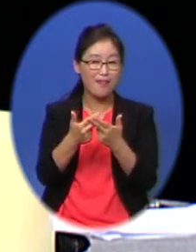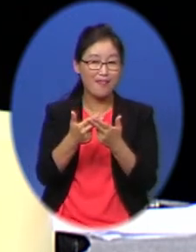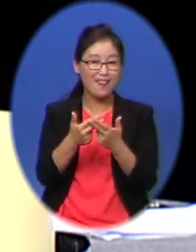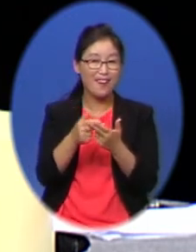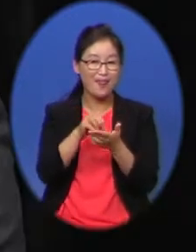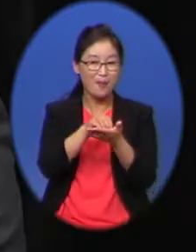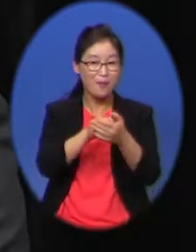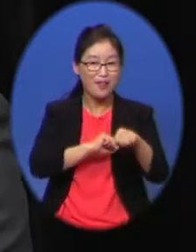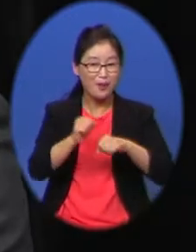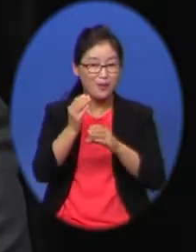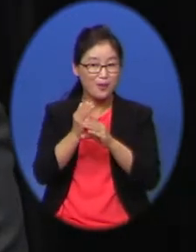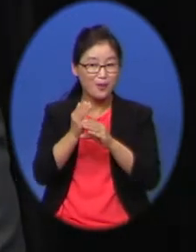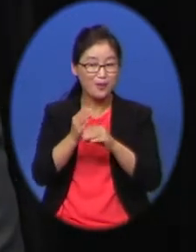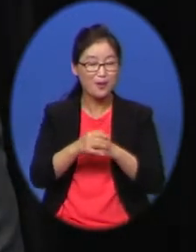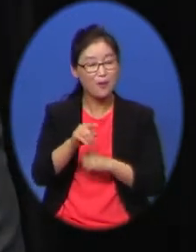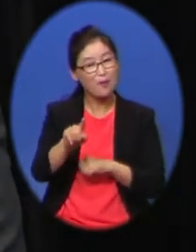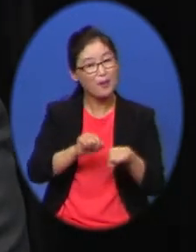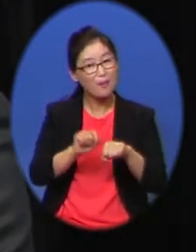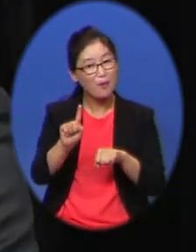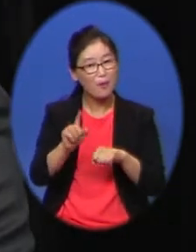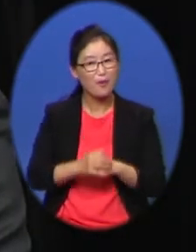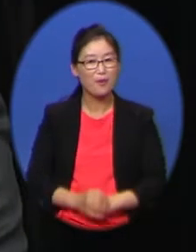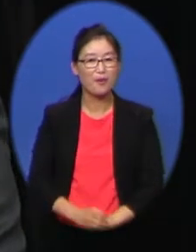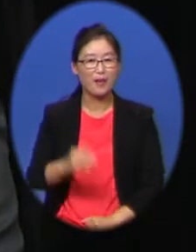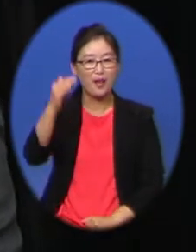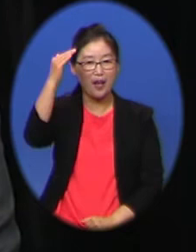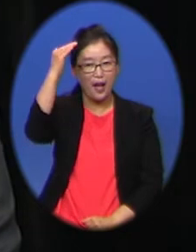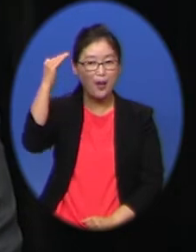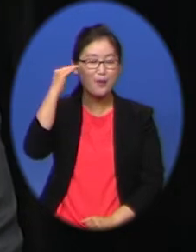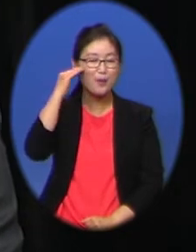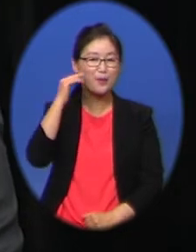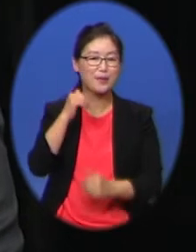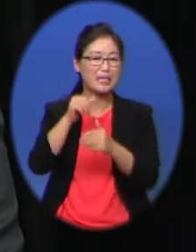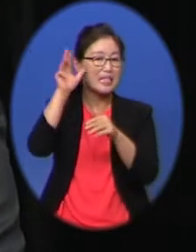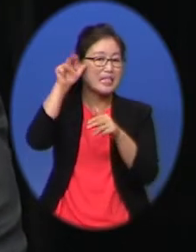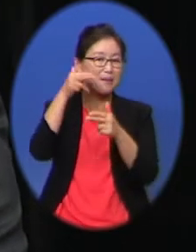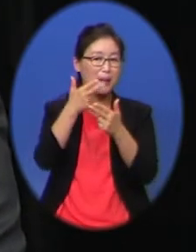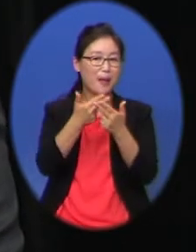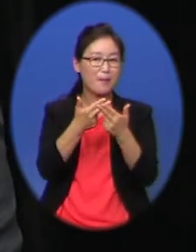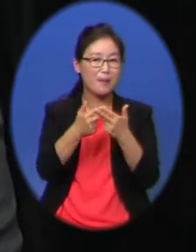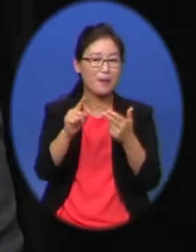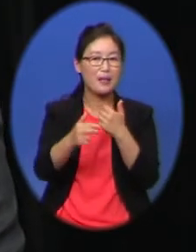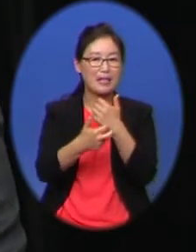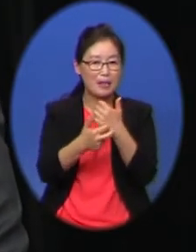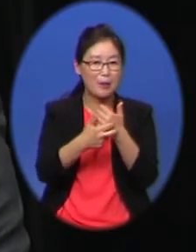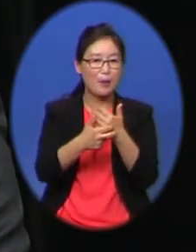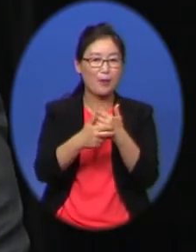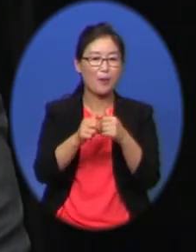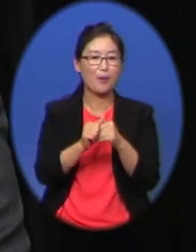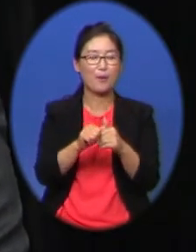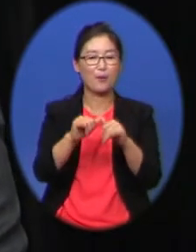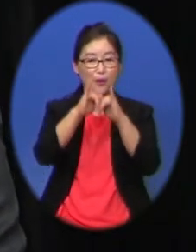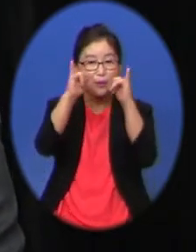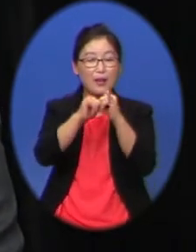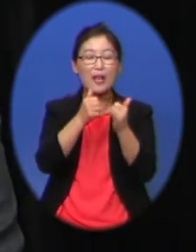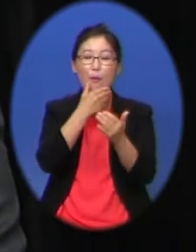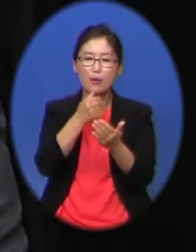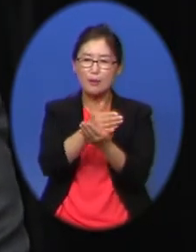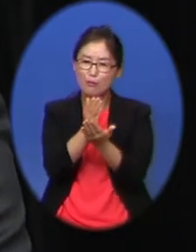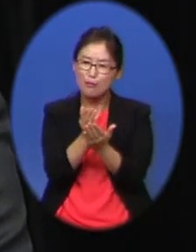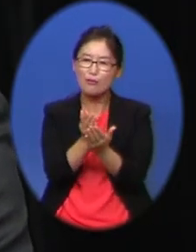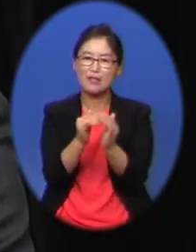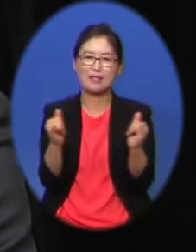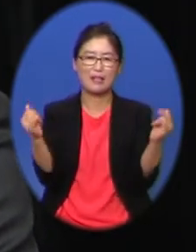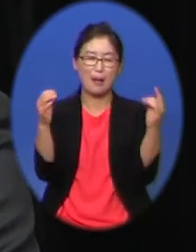곳이죠? 네, 한국 치매협회는 의료, 간호, 사회복지 등의 각종 전문가분들이 모여서 치매 예방 및 치매